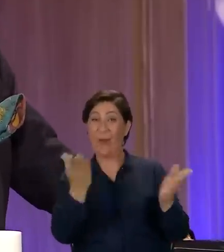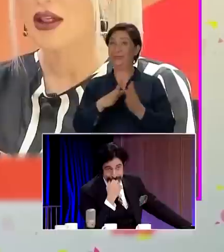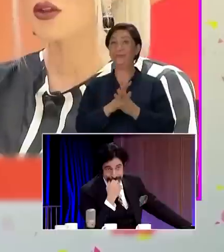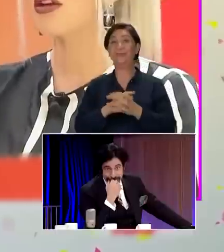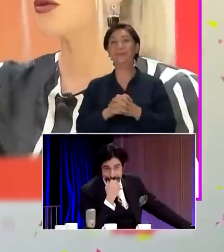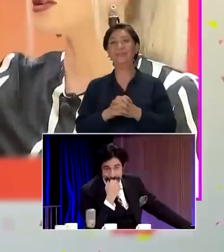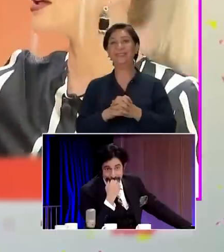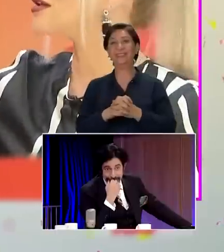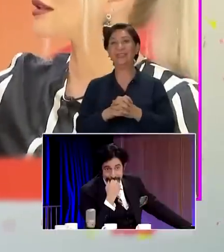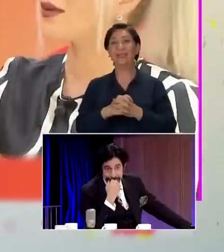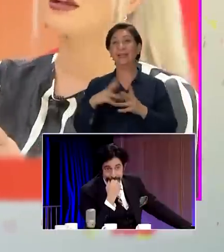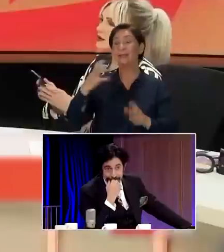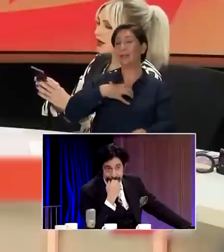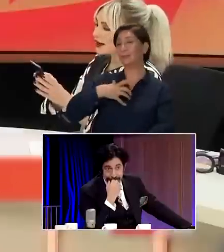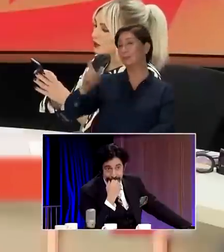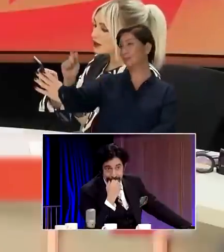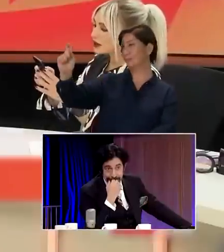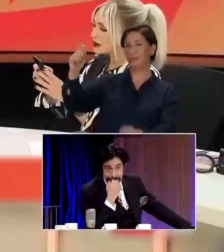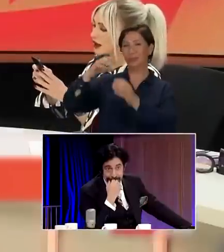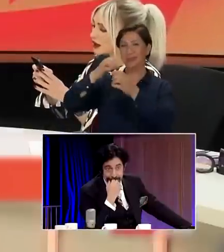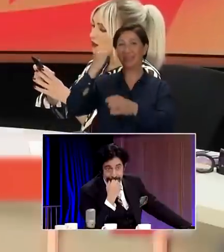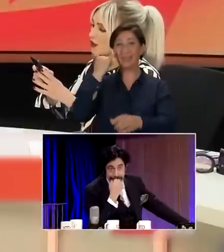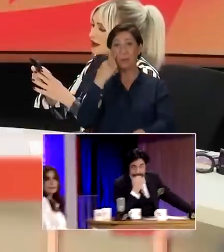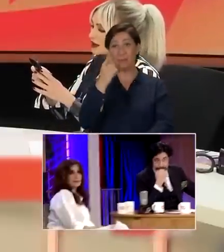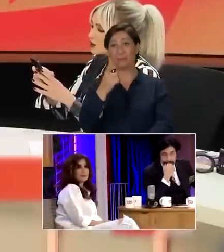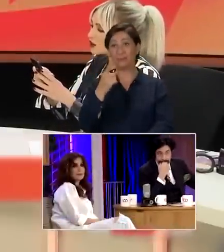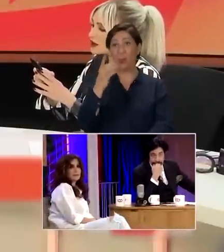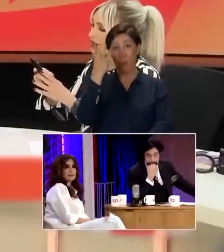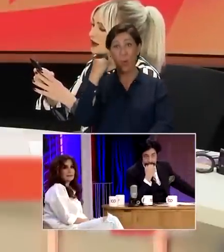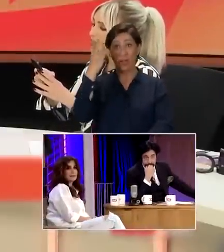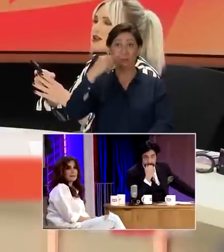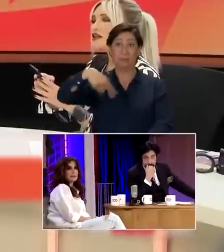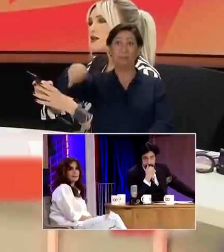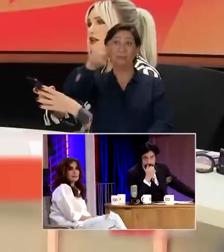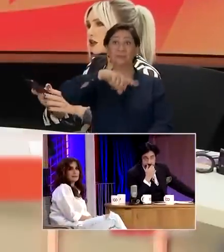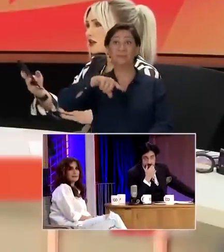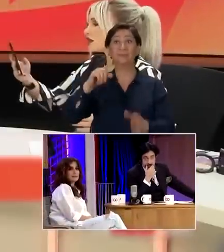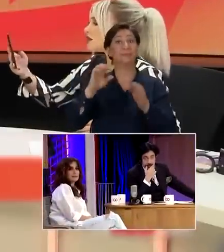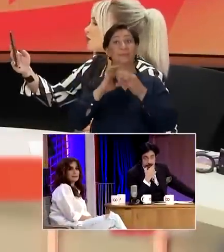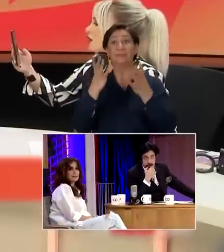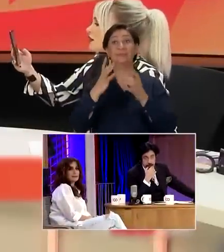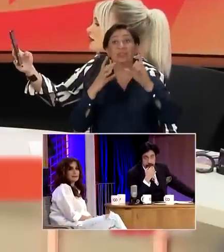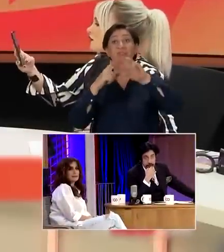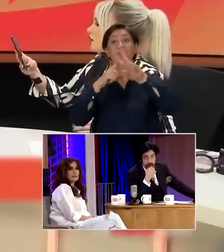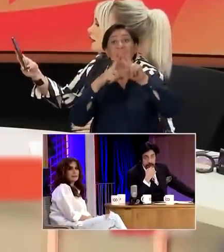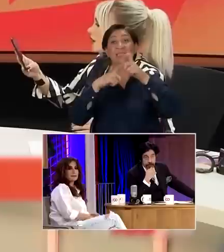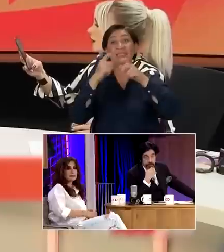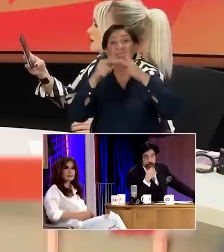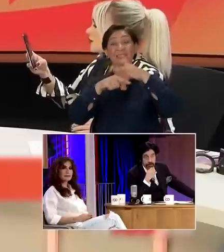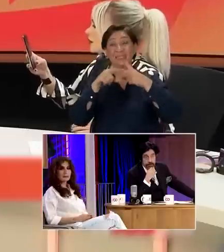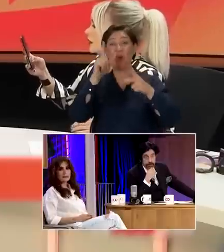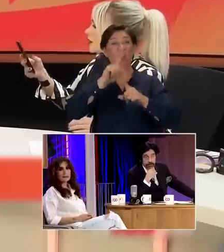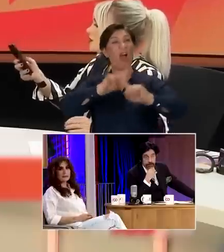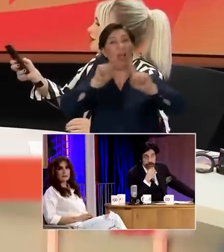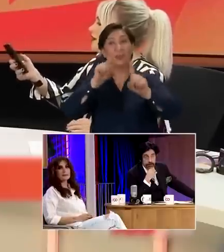Görelim bakalım. Şöyle düz çektiğiniz zaman hemen göstereyim 2 dakika. Öğrenin. Çünkü yani Cengiz bana ilk öyle itiraz etti. Sonra aynısını yapıyor ben ne